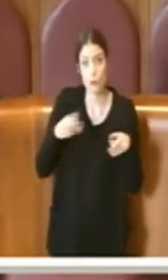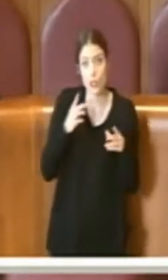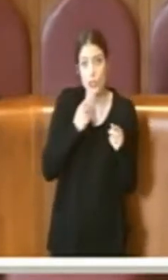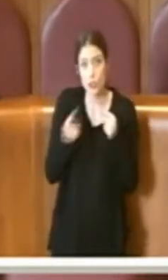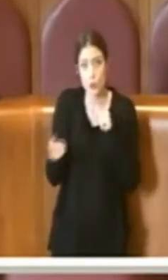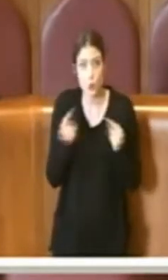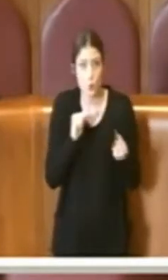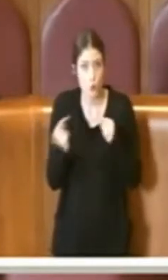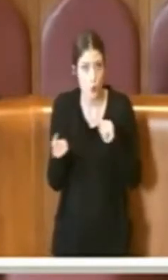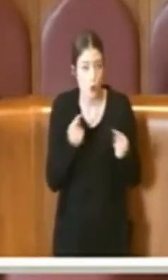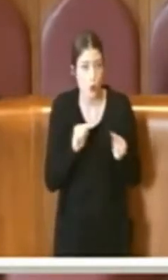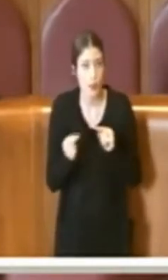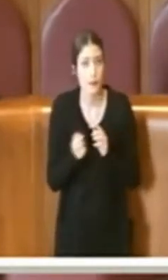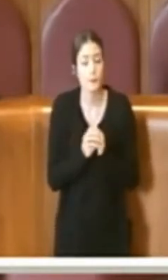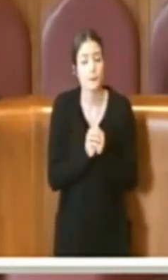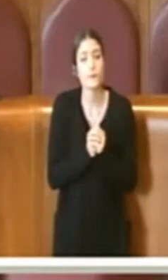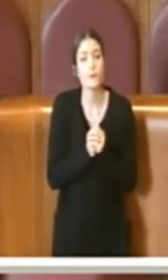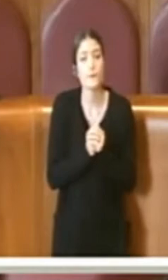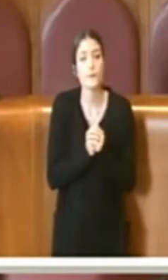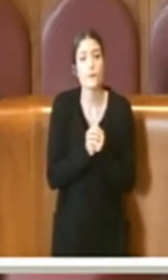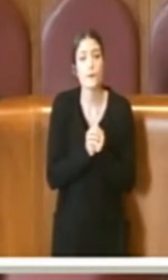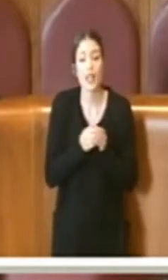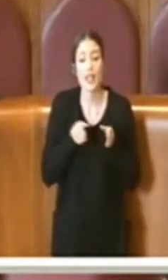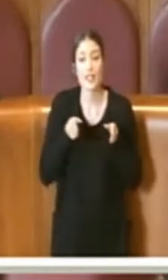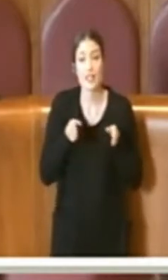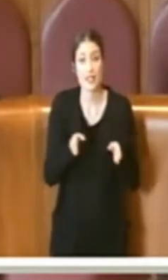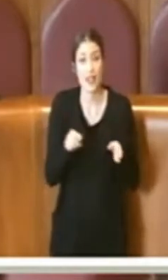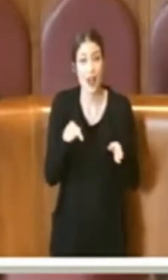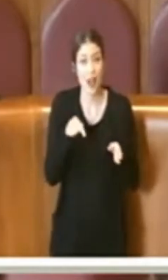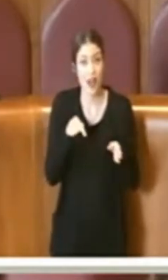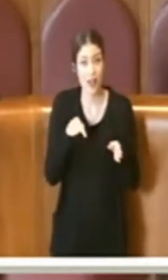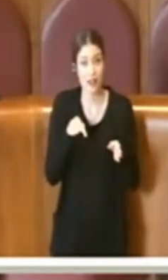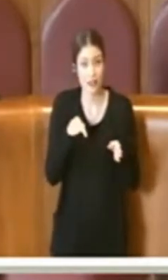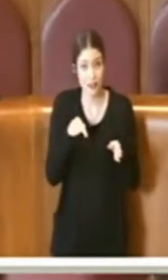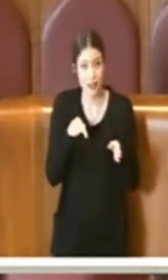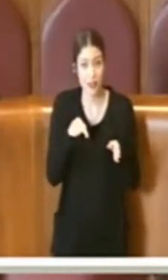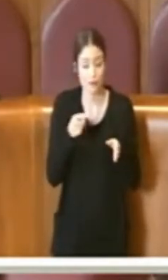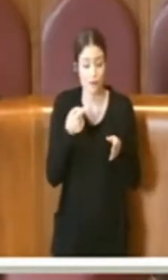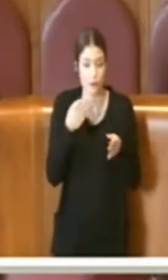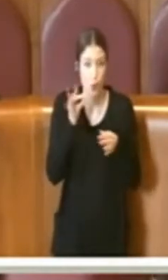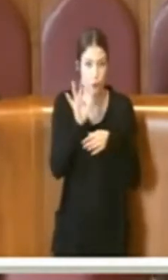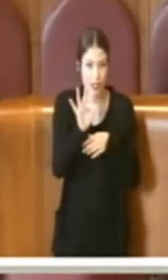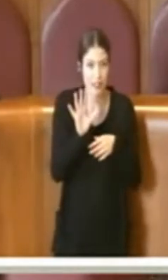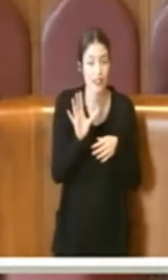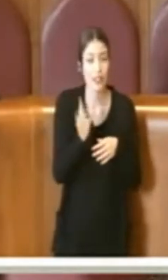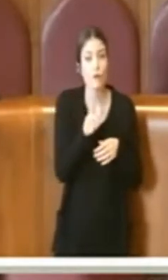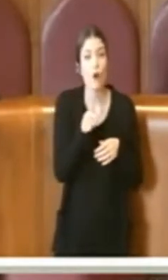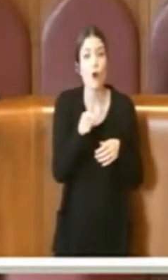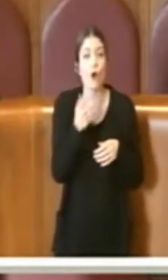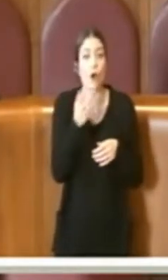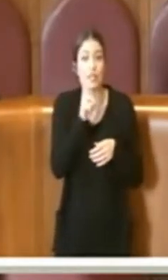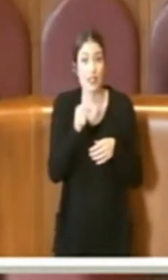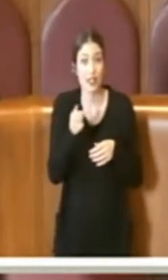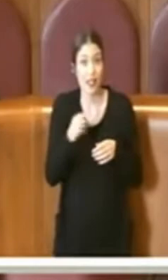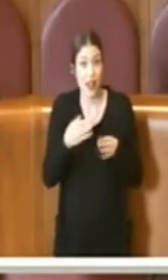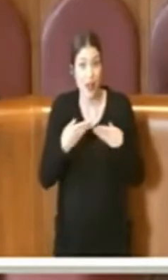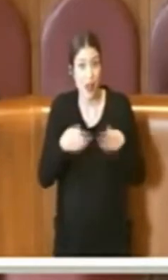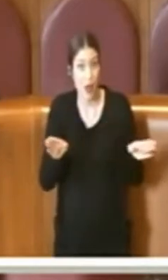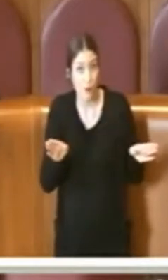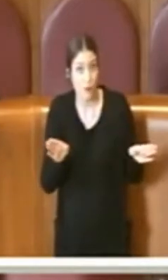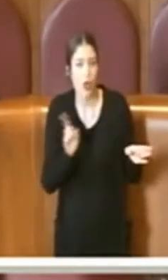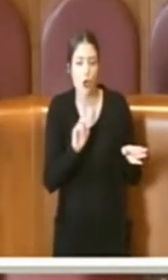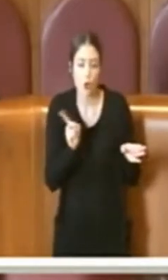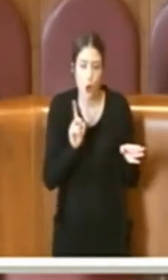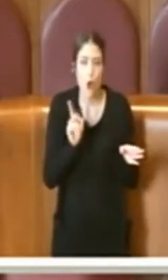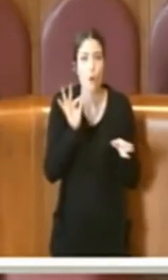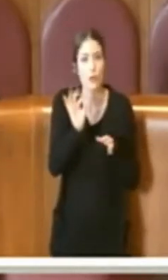commissioni competenti. La strada non è riaprire la ZTL, la strada è trovare delle misure di